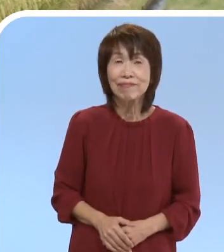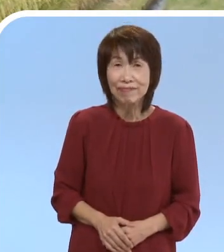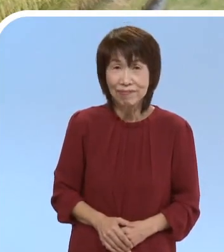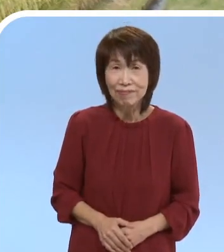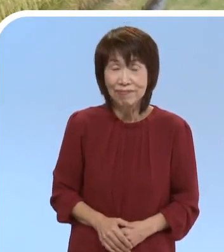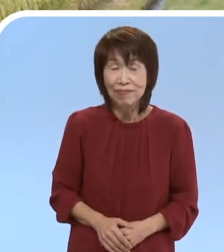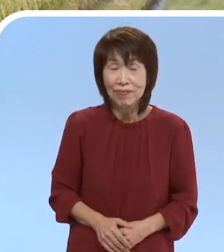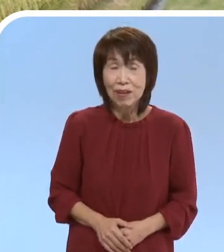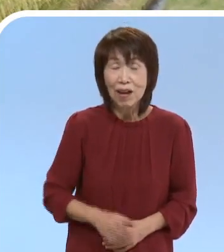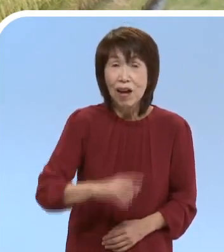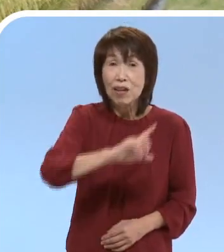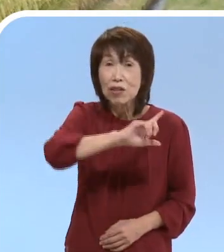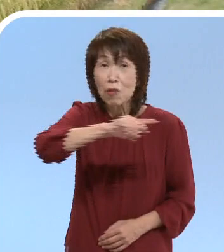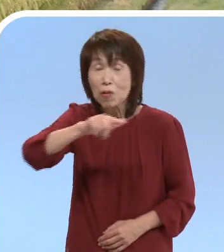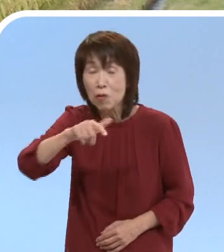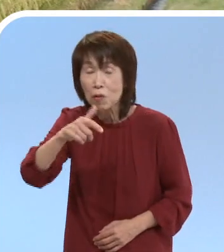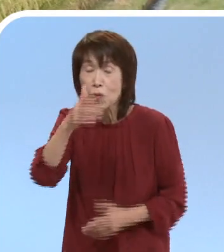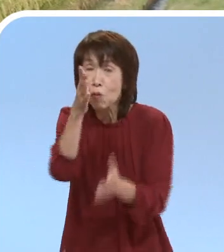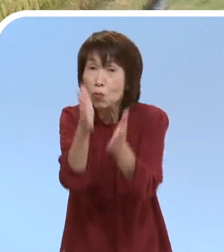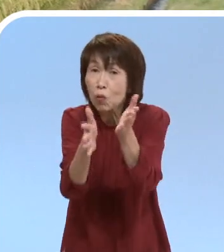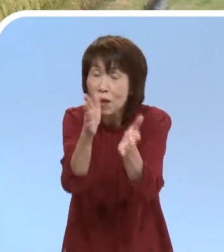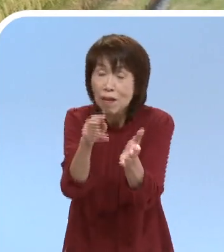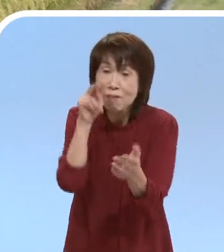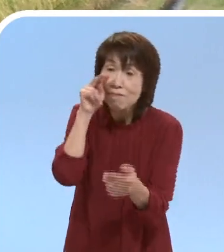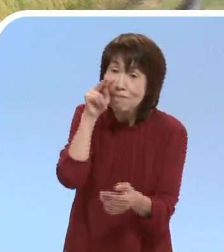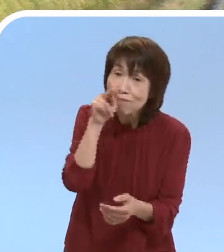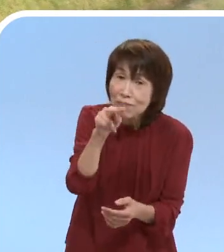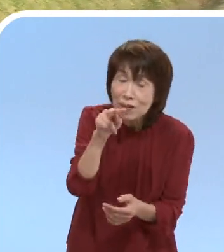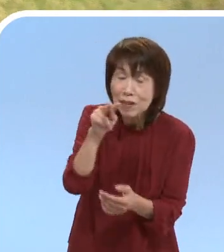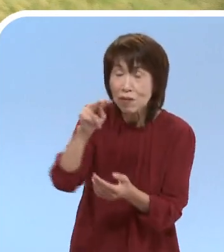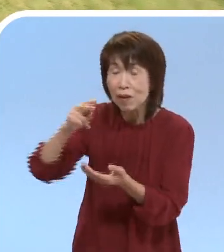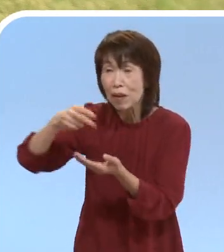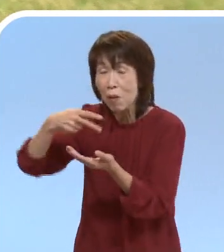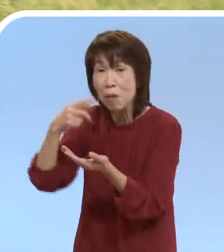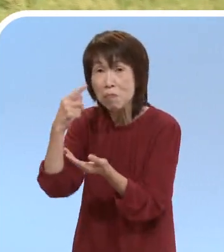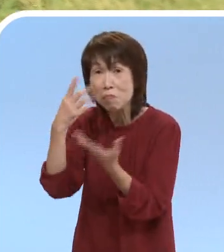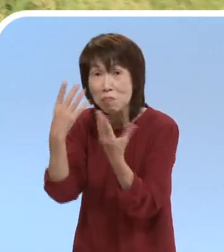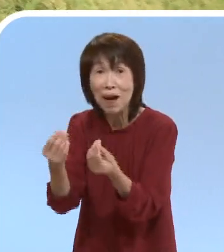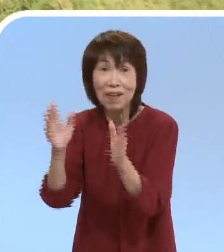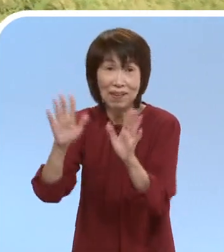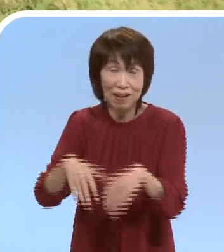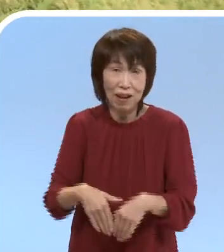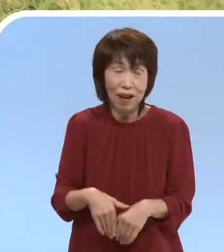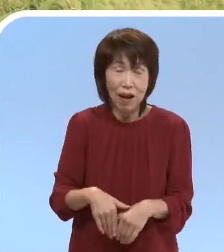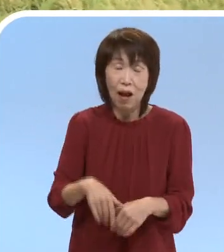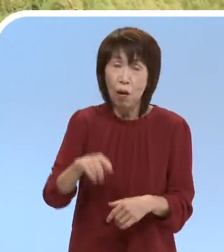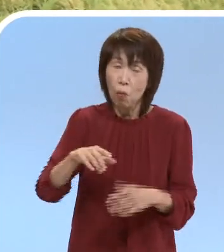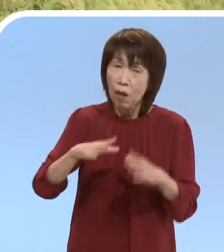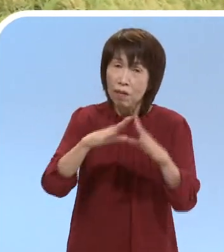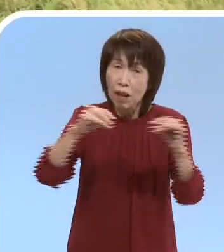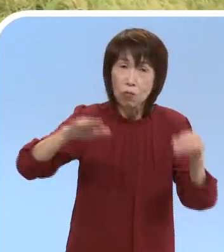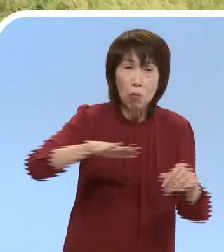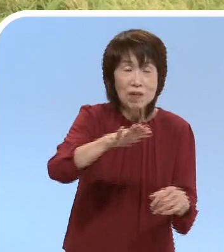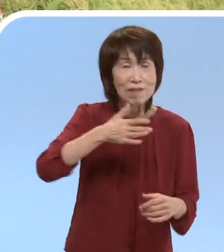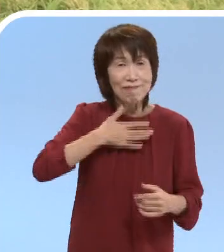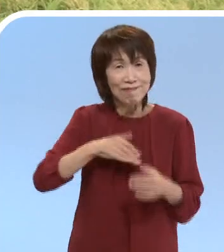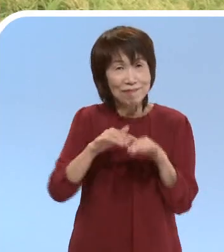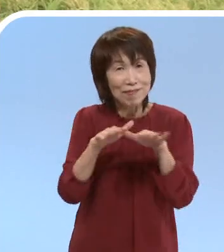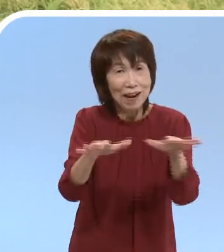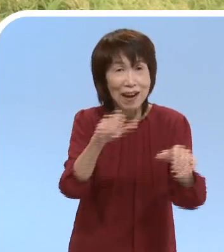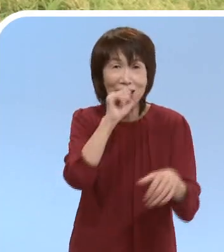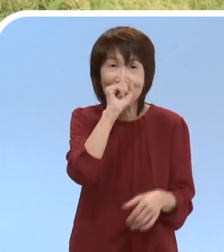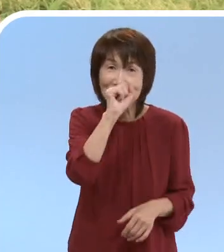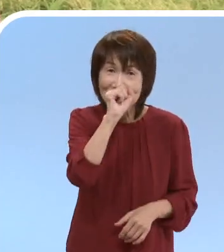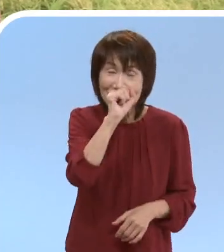播州百日鶏をリポートしましたが、はい、いや美味しかったね、 もっと全国に広まっていったらいいよね。 私たちも応援しよう。